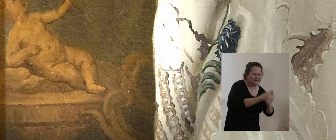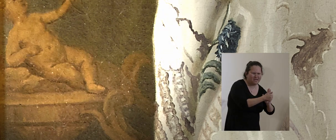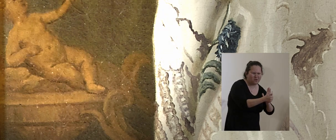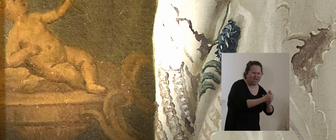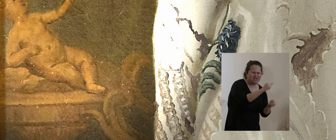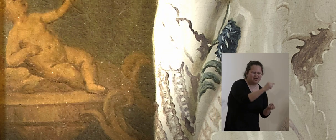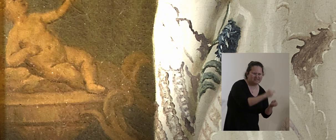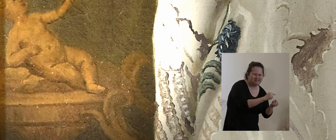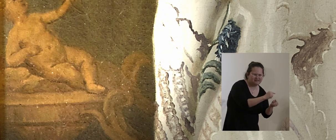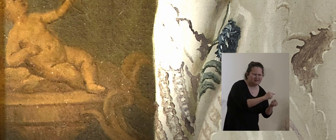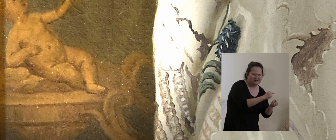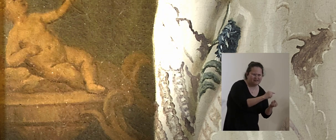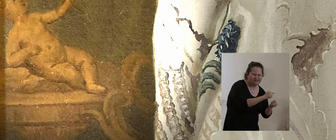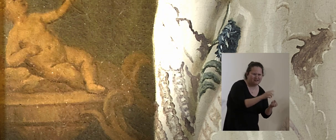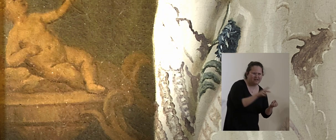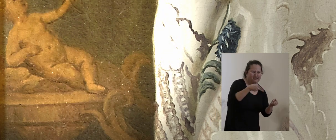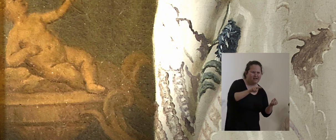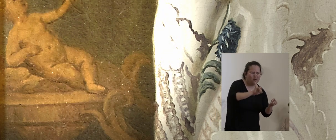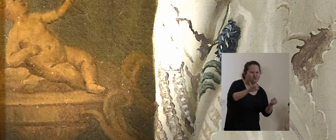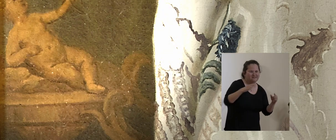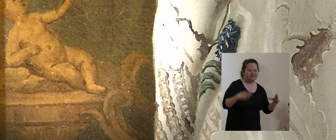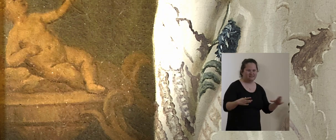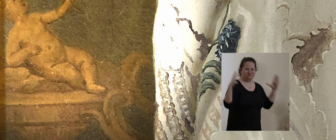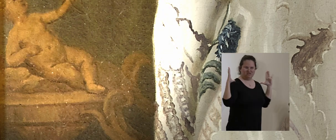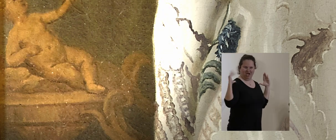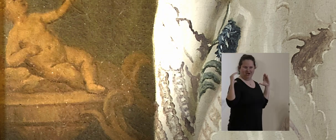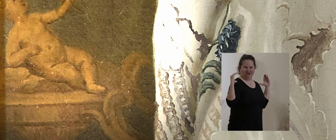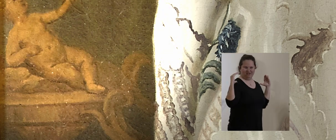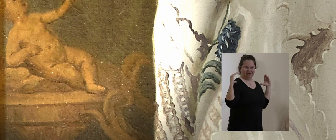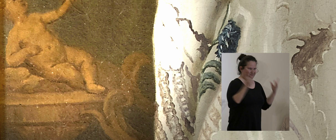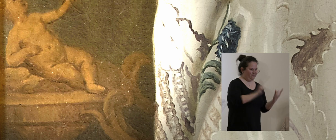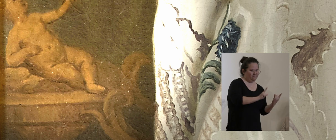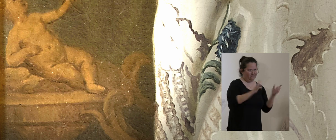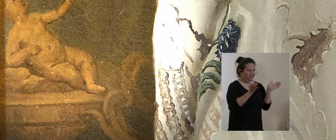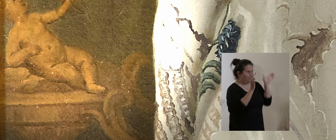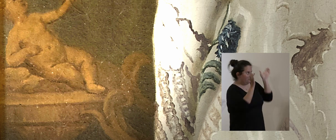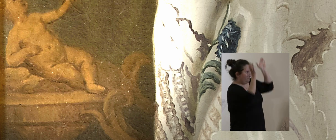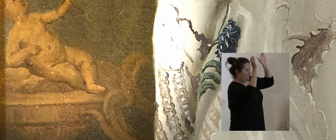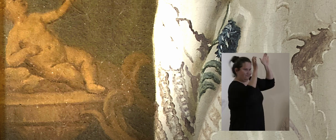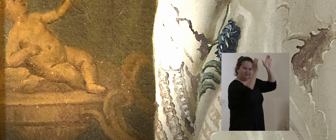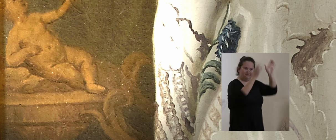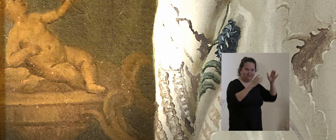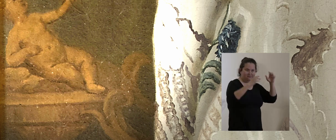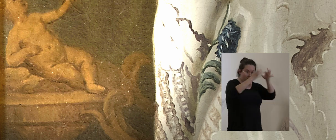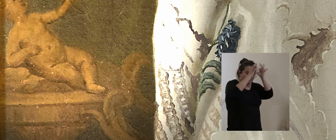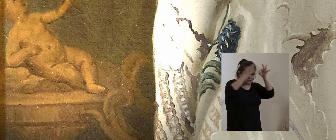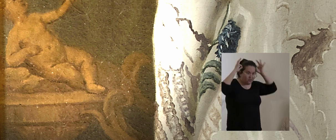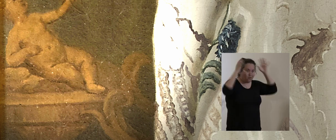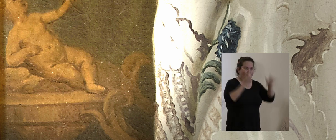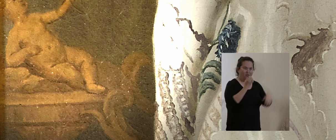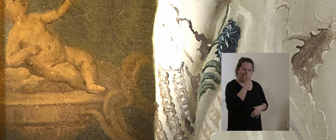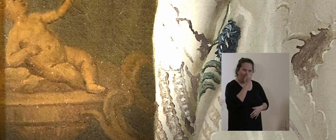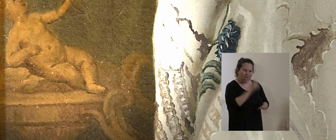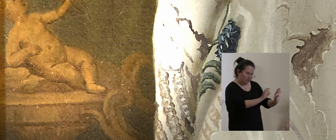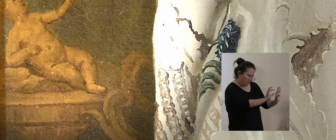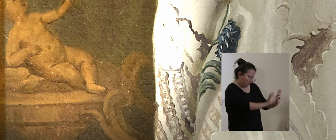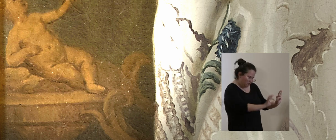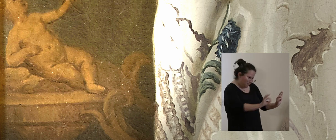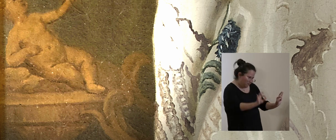petit représentant, un petit angelot si vous voulez, qui tient une couronne de fleurs. Et cela symbolise